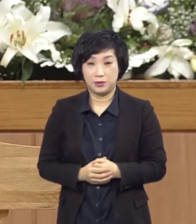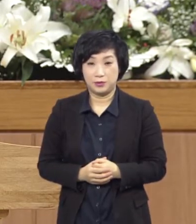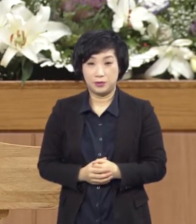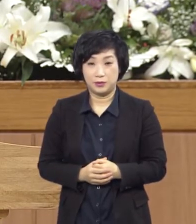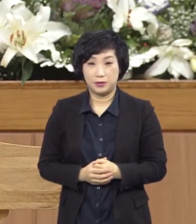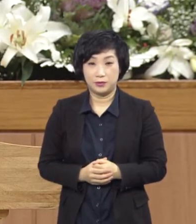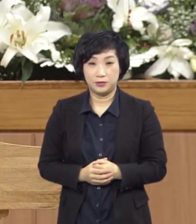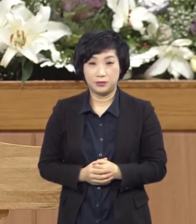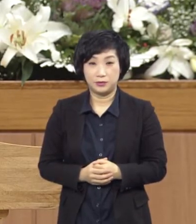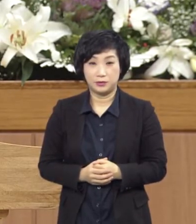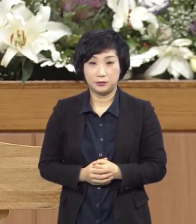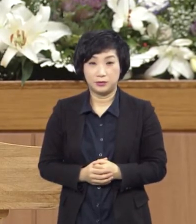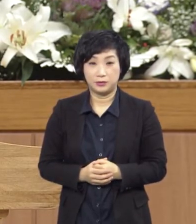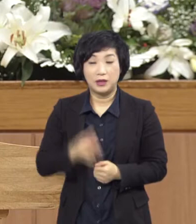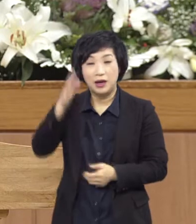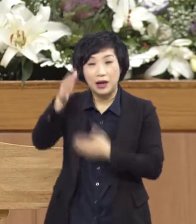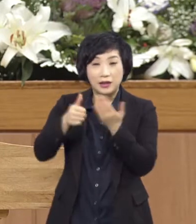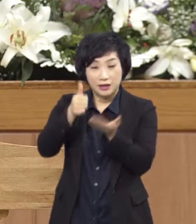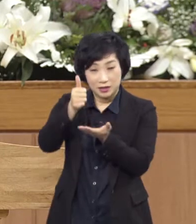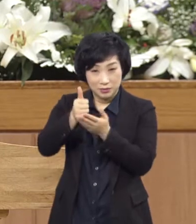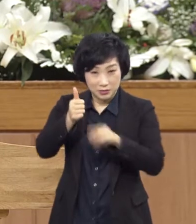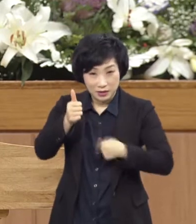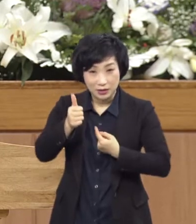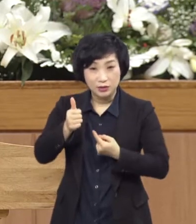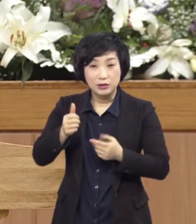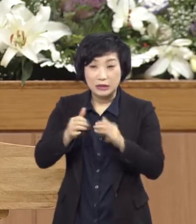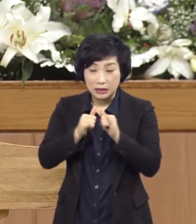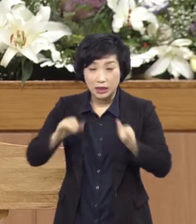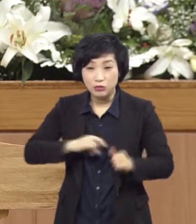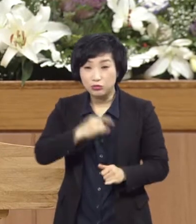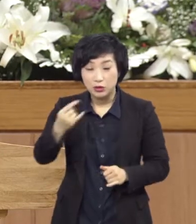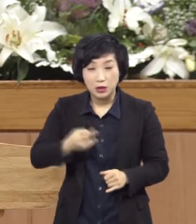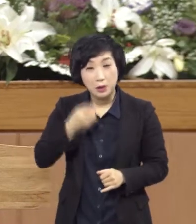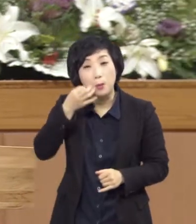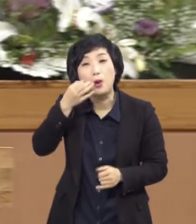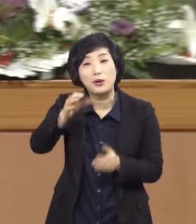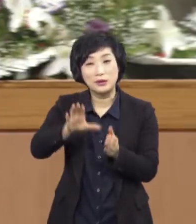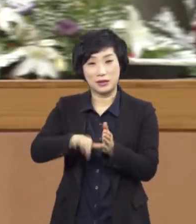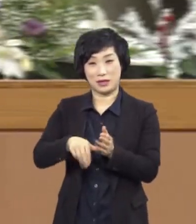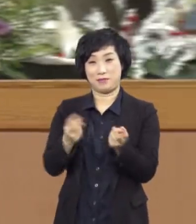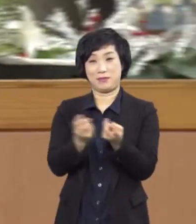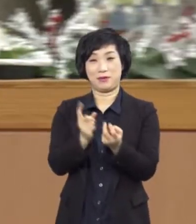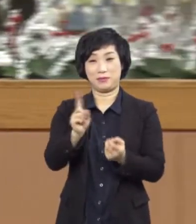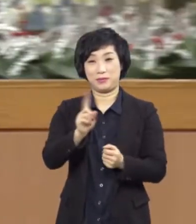하나님이 자기 자신을 우리에게 나타낼 때